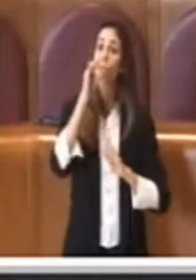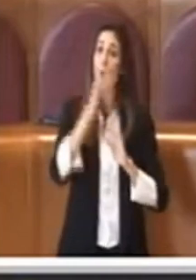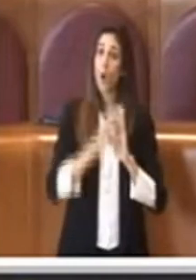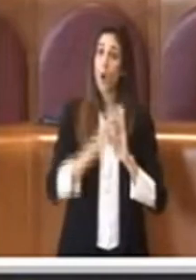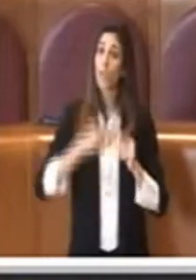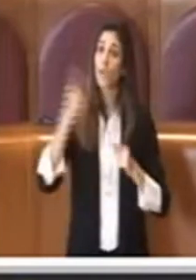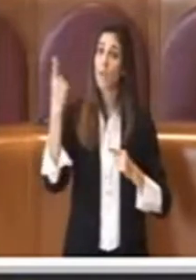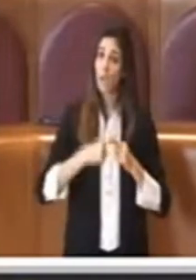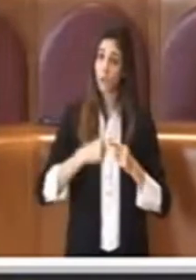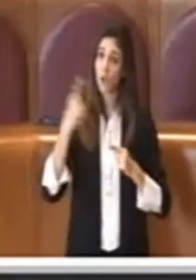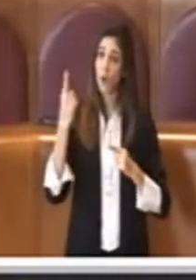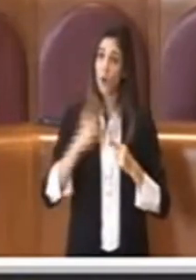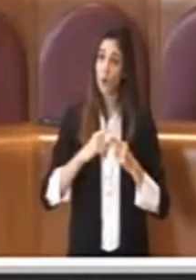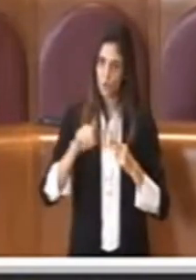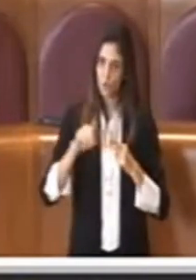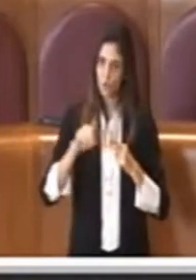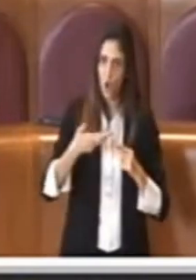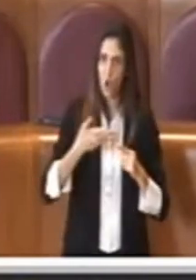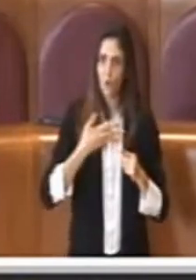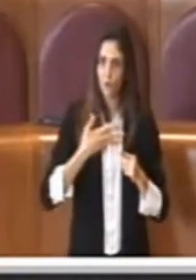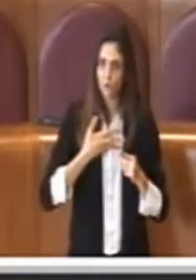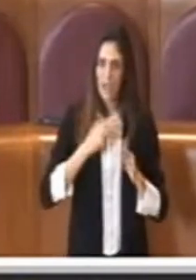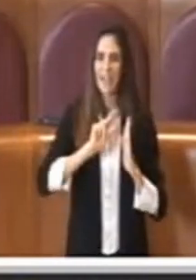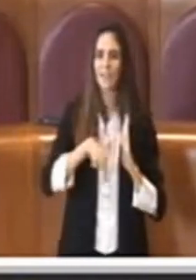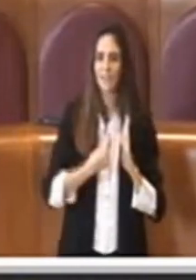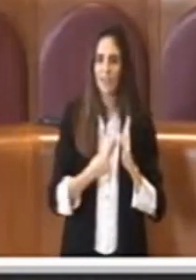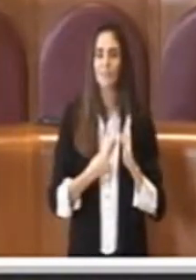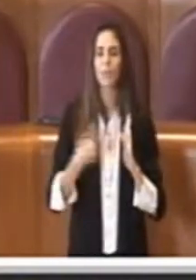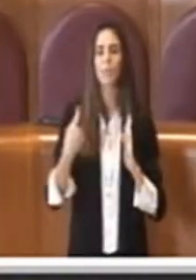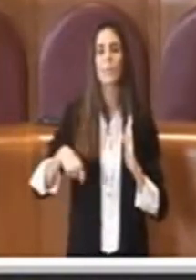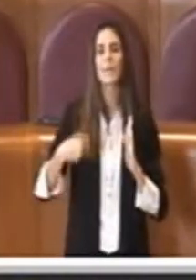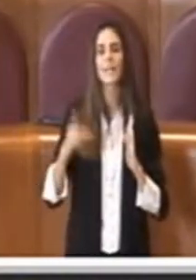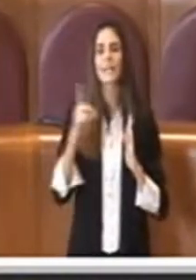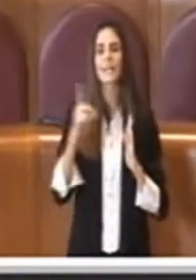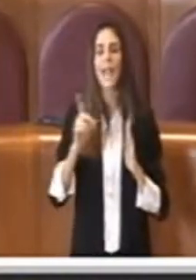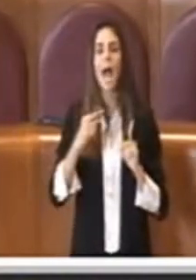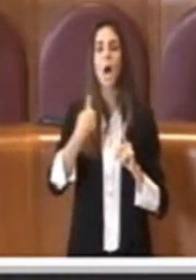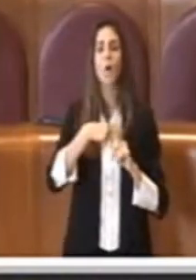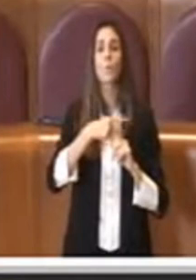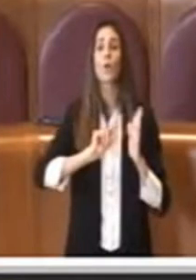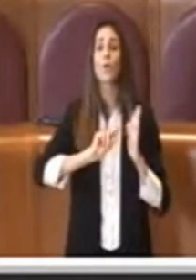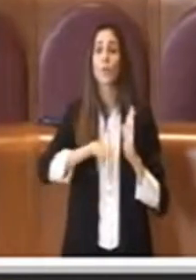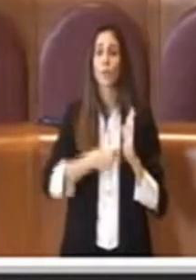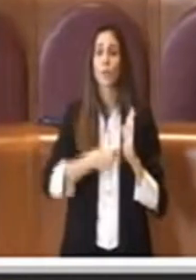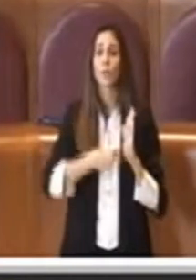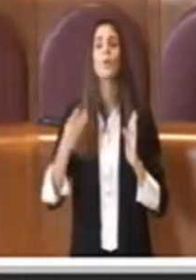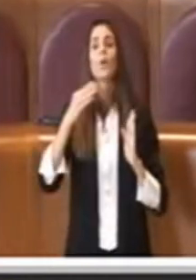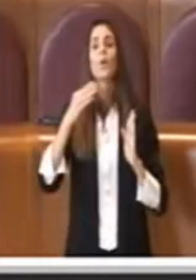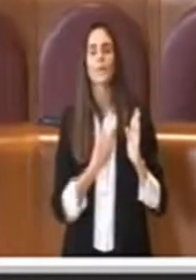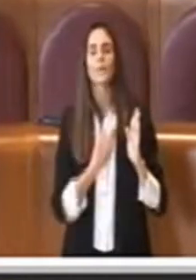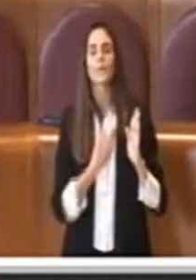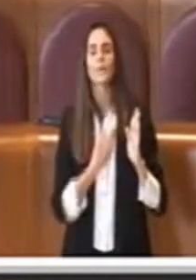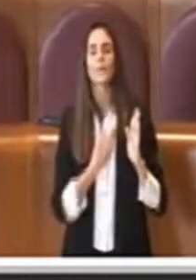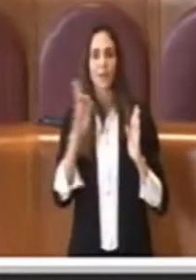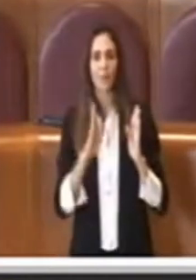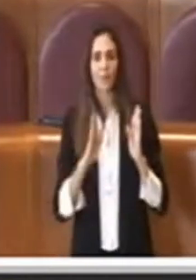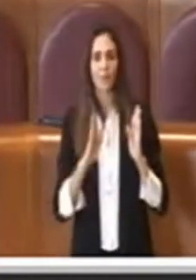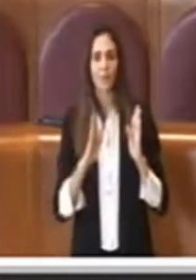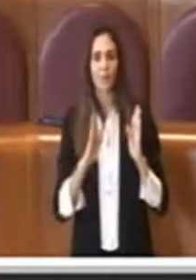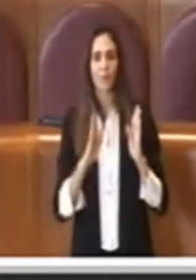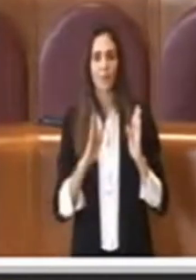successivo del presidente di apo e firmato anche dal con se non sbaglio dal consigliere ferrara e dal